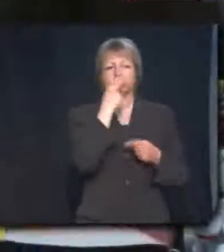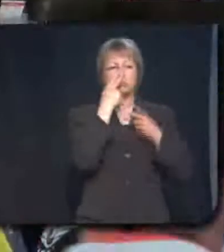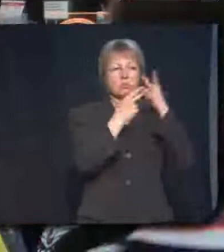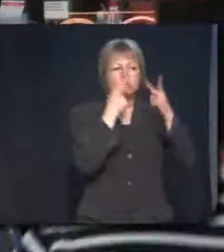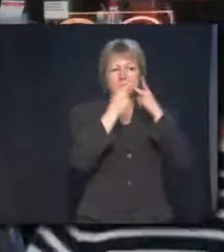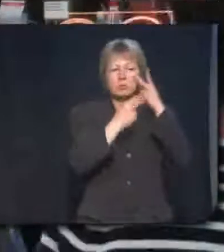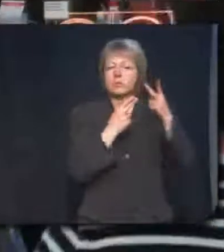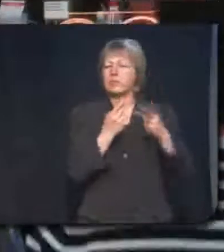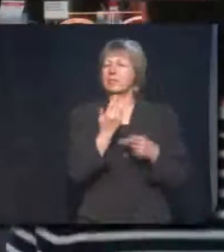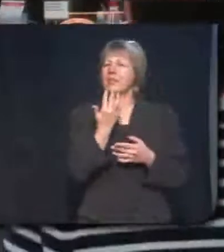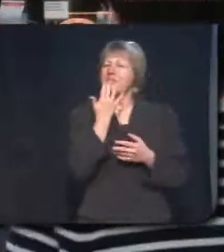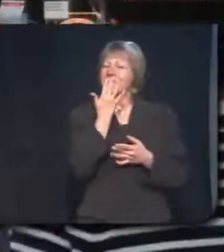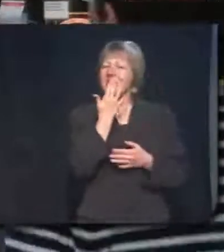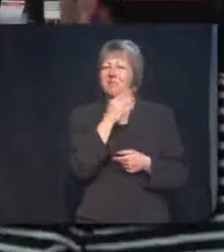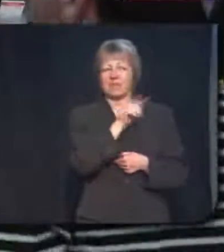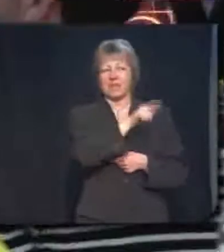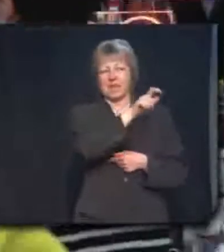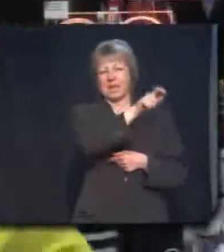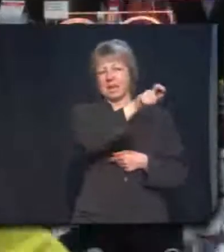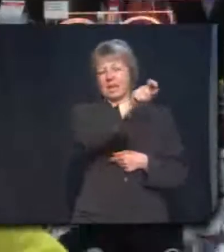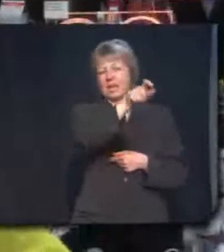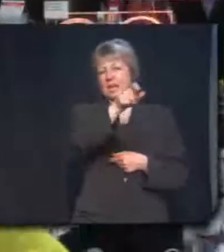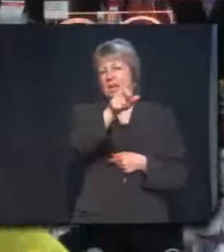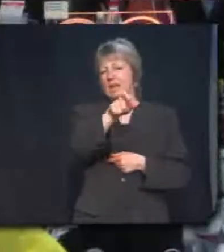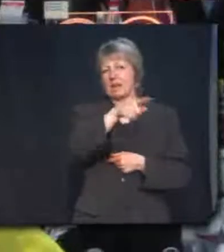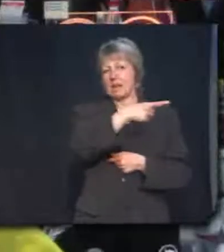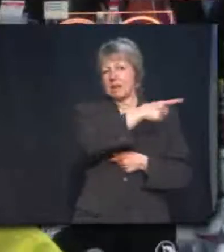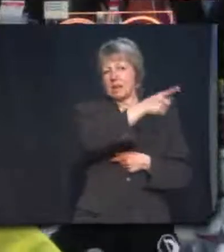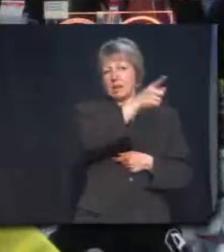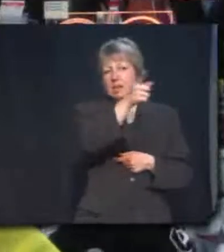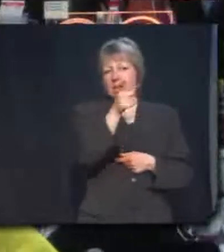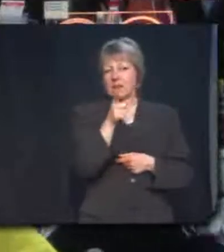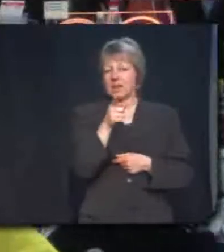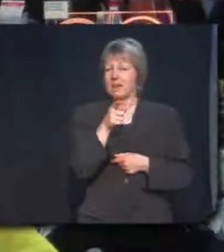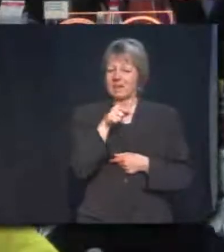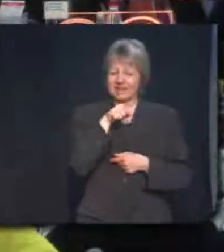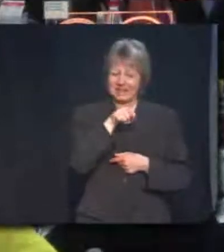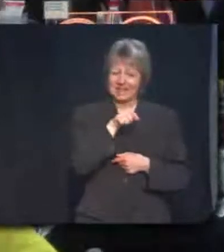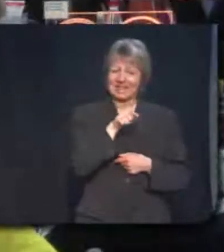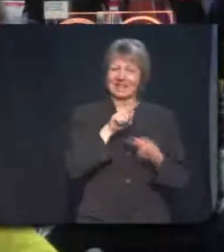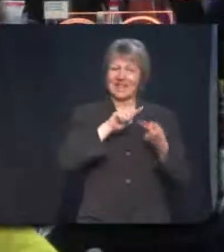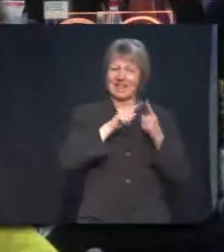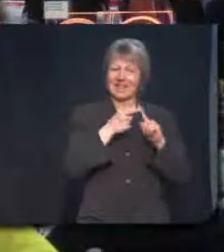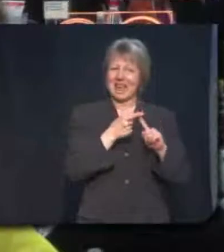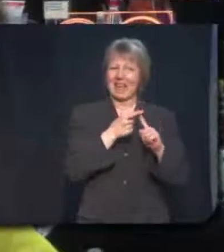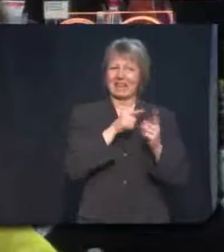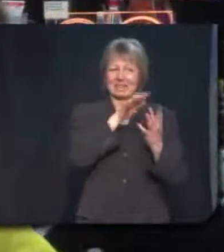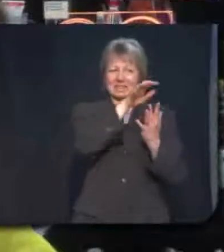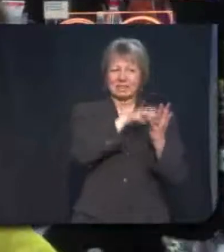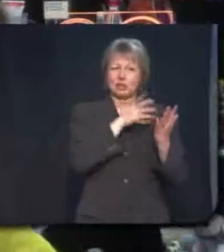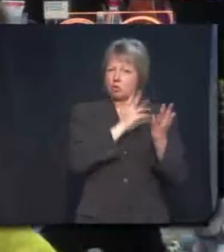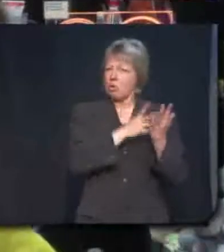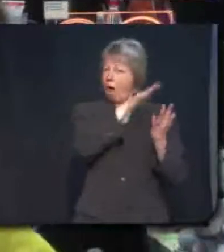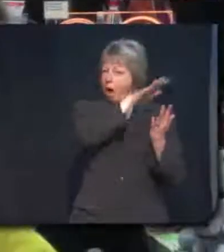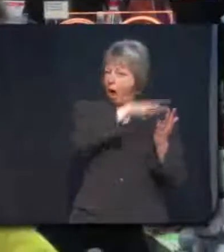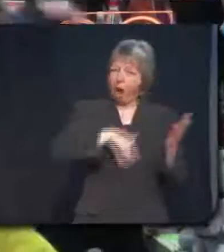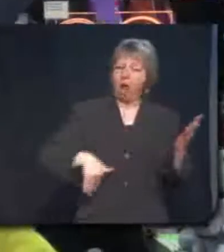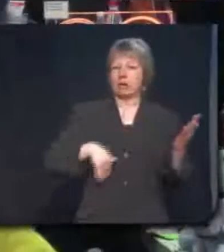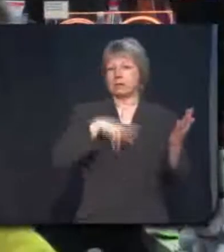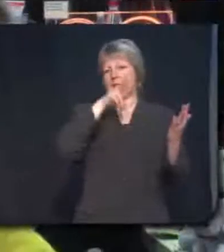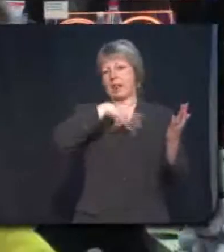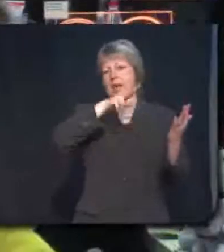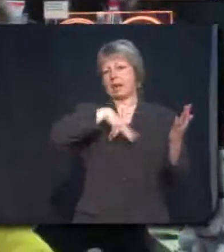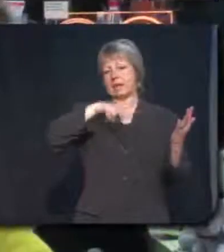wie viele von euch haben denn diesen Text den wir da beschließen oder nicht beschließen wollen komplett gelesen